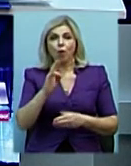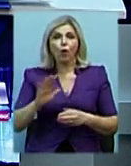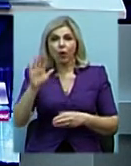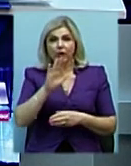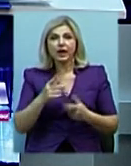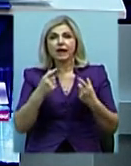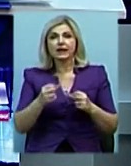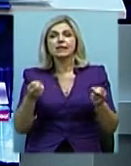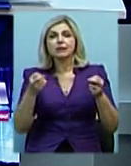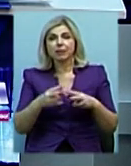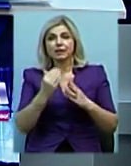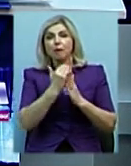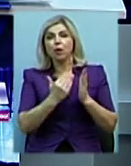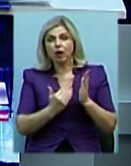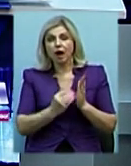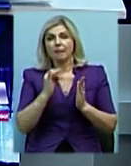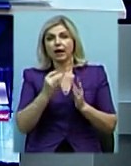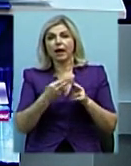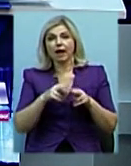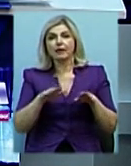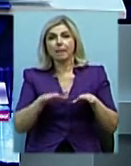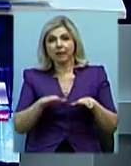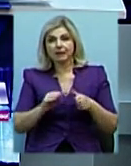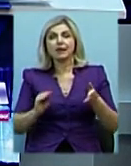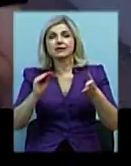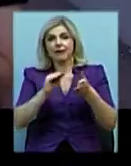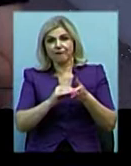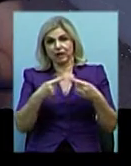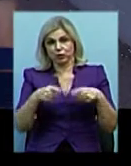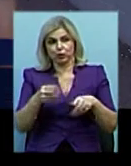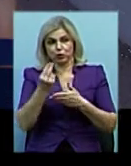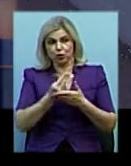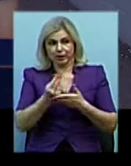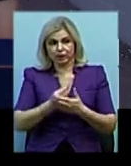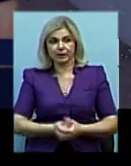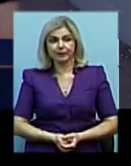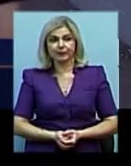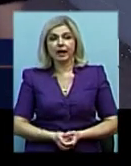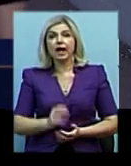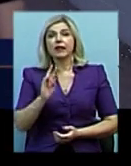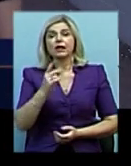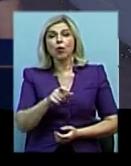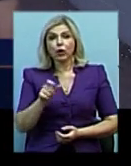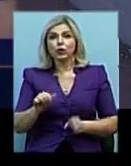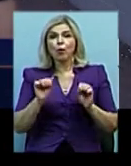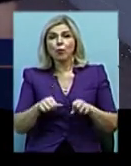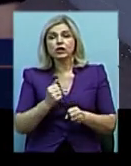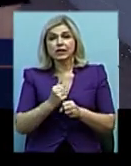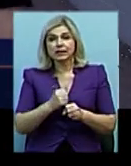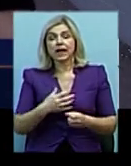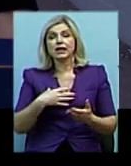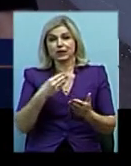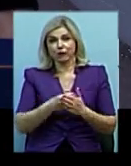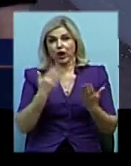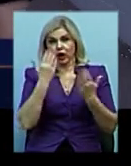програма вирізає та на це місце ставить інше зображення. Миколаївці тепер мають змогу безкоштовно створити власне кіно. Для цього